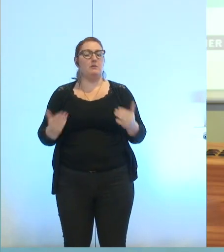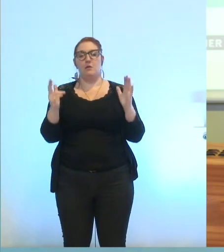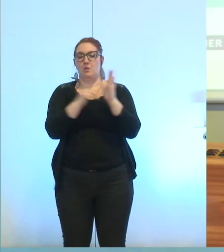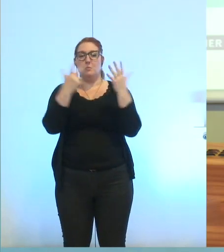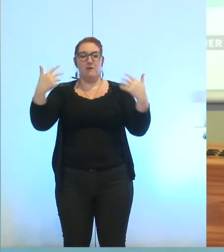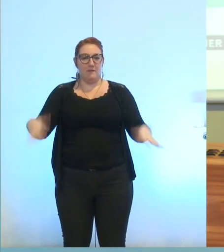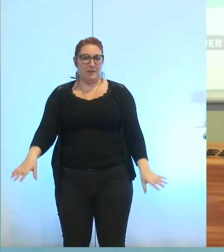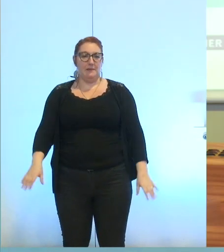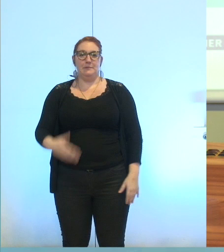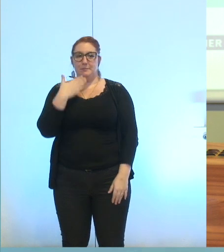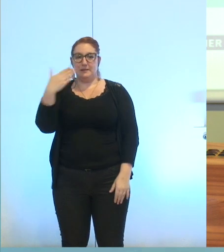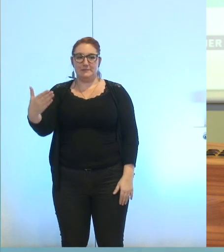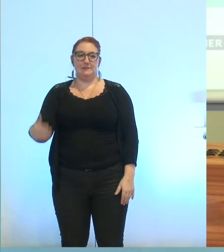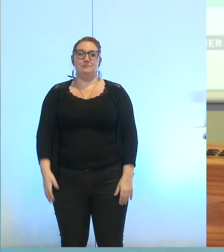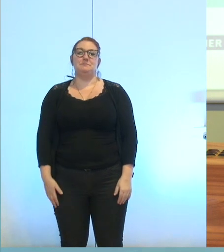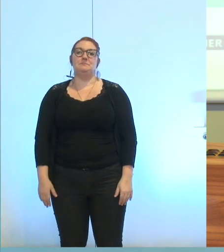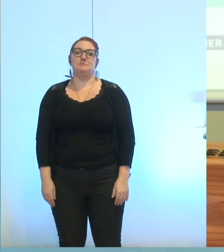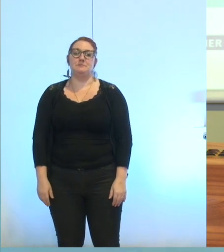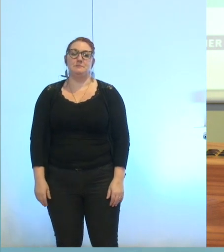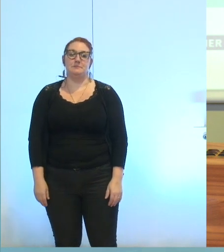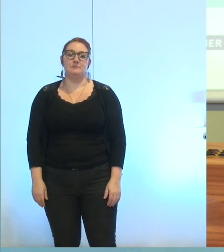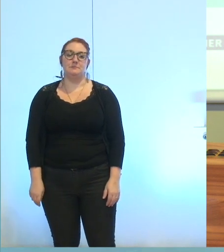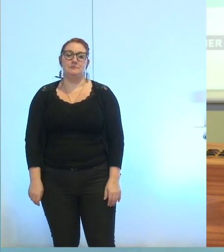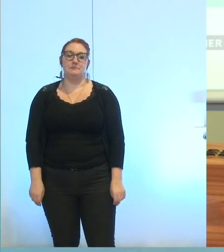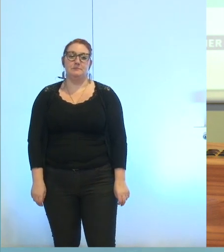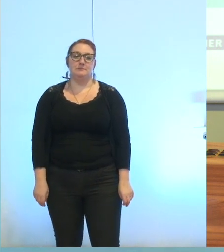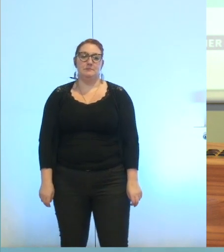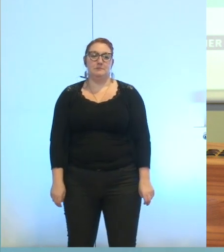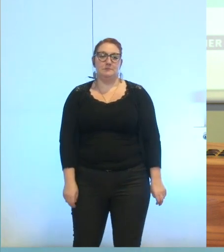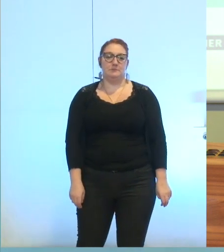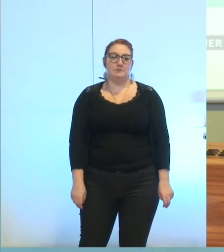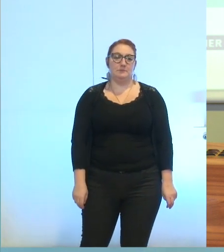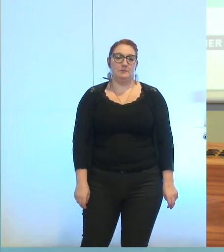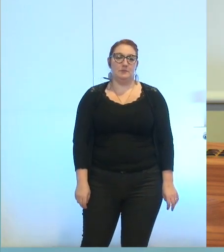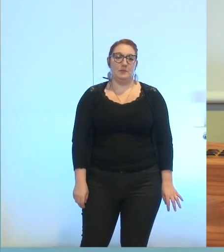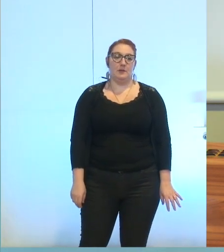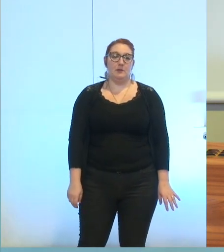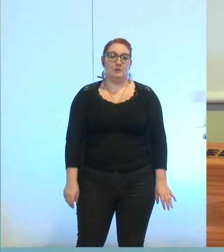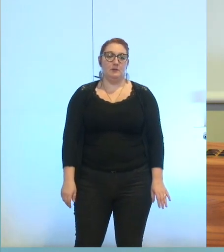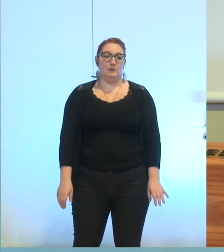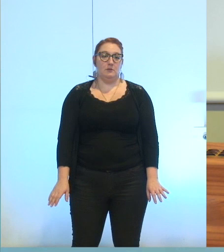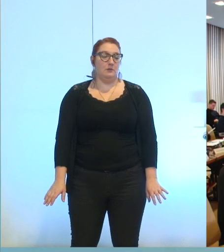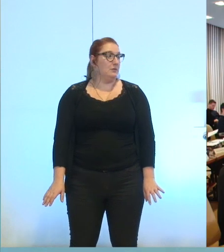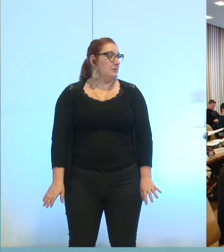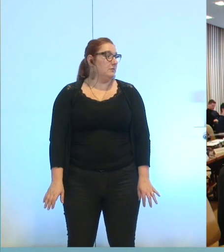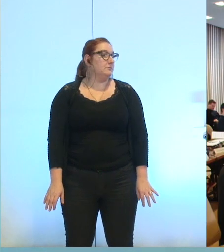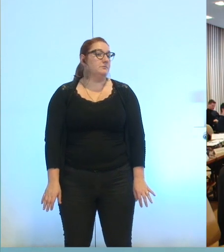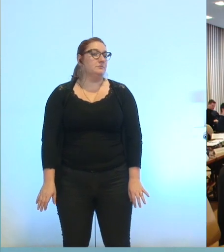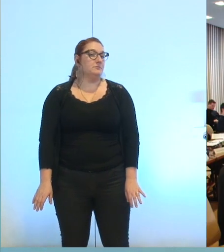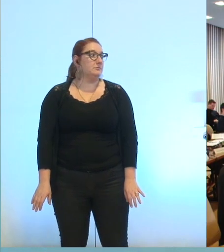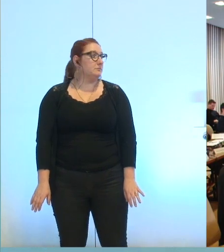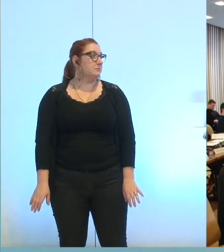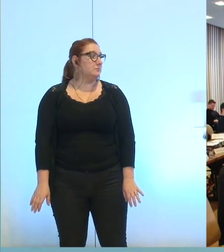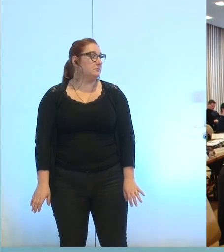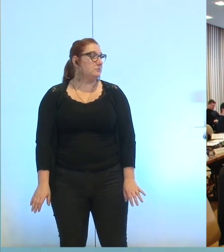délibération numéro 10 monsieur Sabri elle porte sur les des autorisations financières oui monsieur le Maire cette